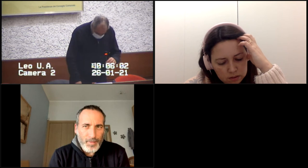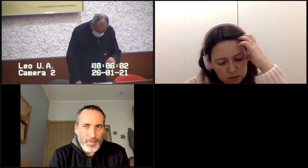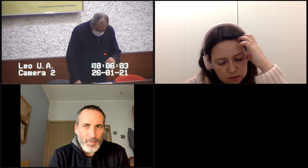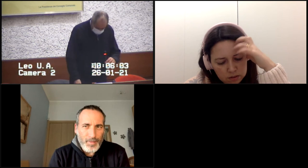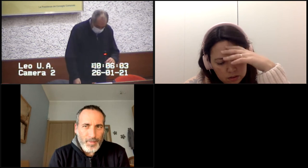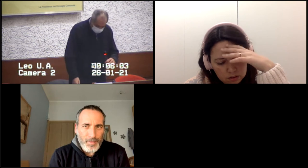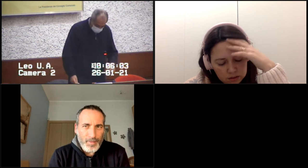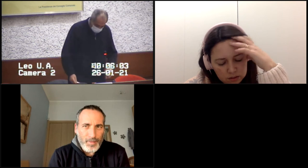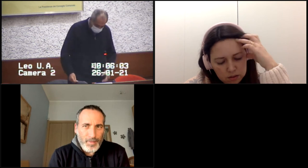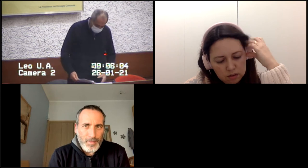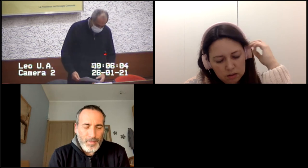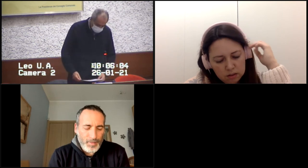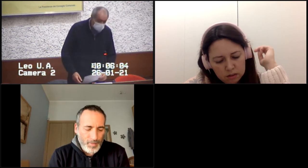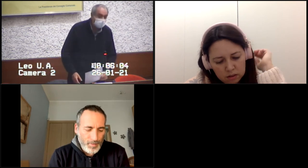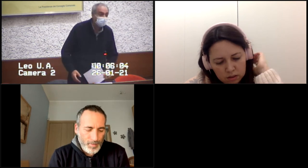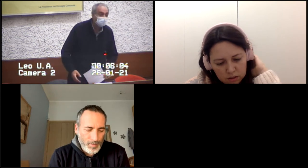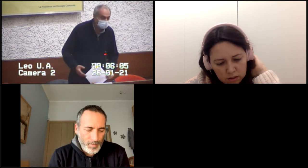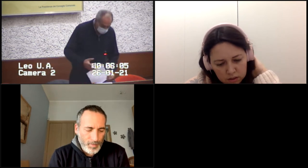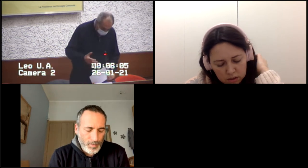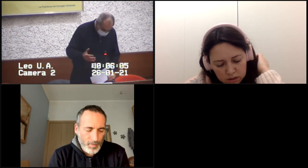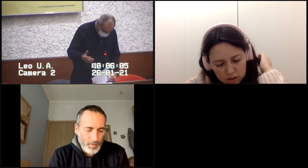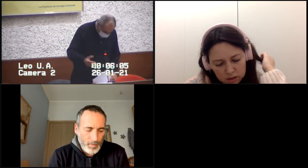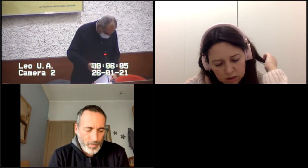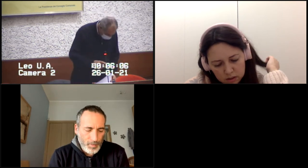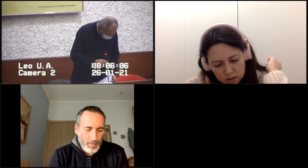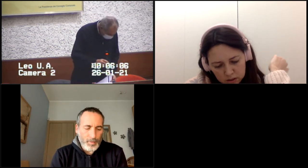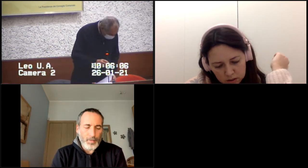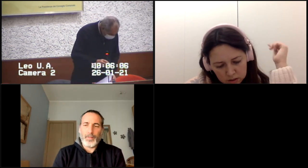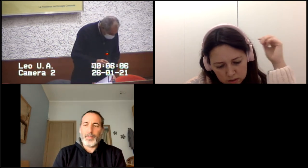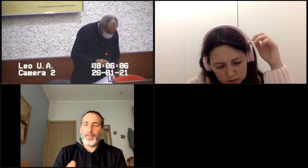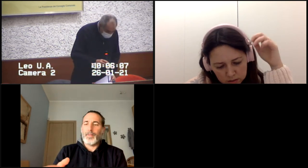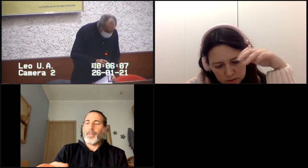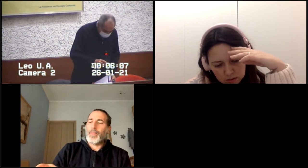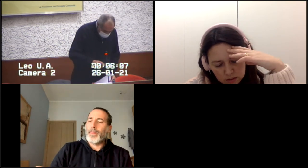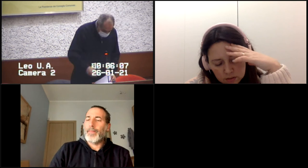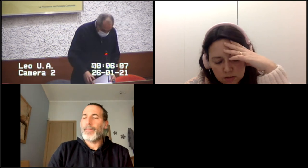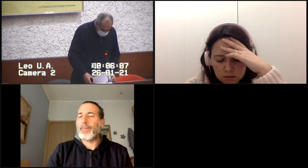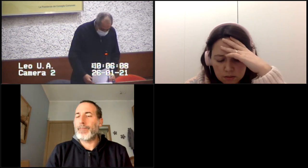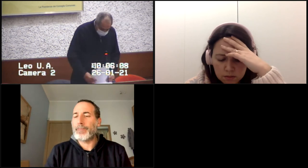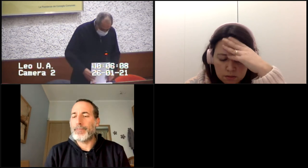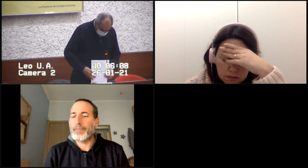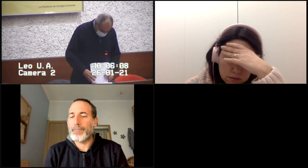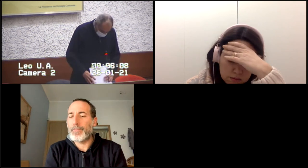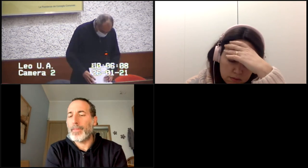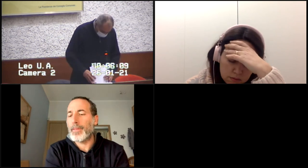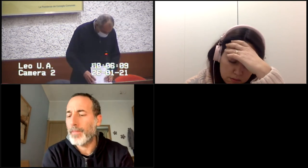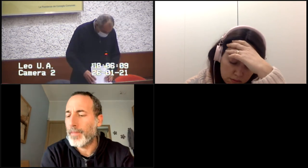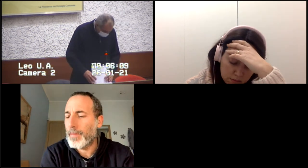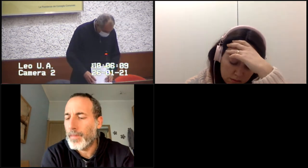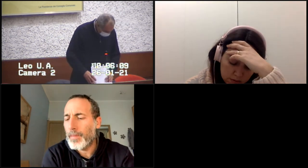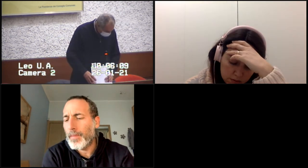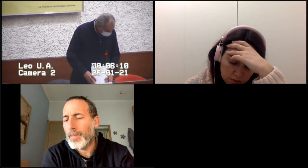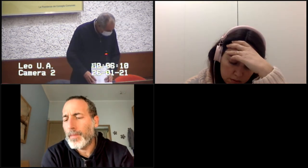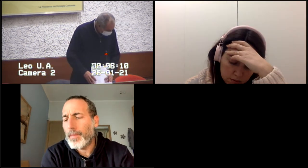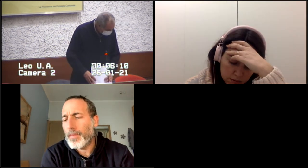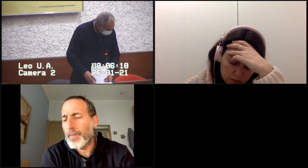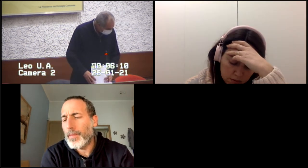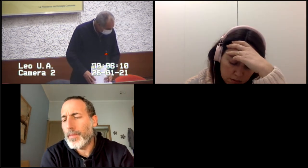Comunque, scusatemi la battuta, mi sono magari fatto un po' prendere dal momento in cui